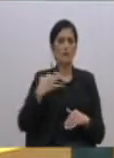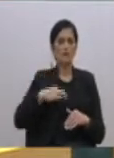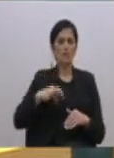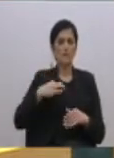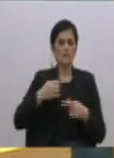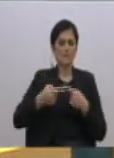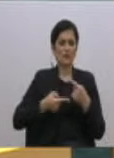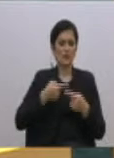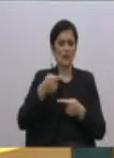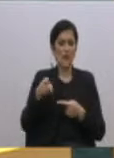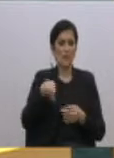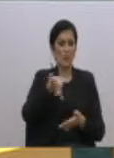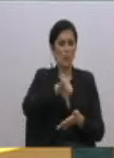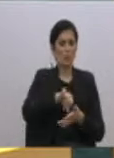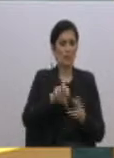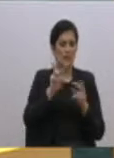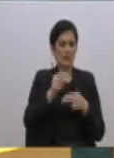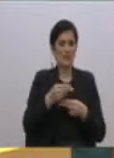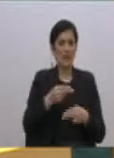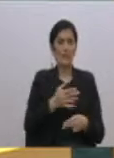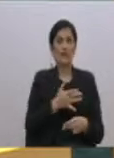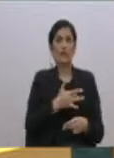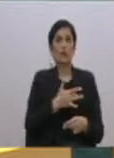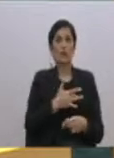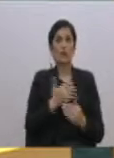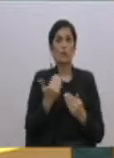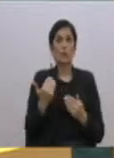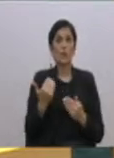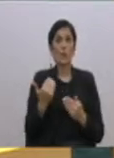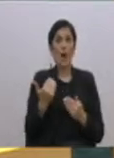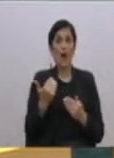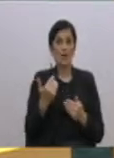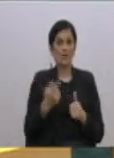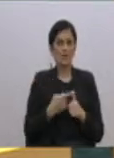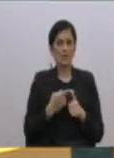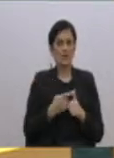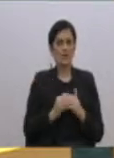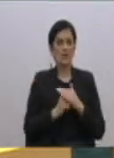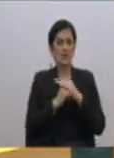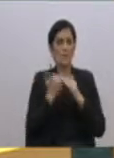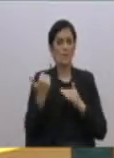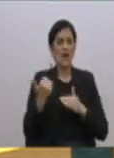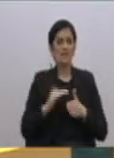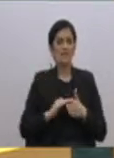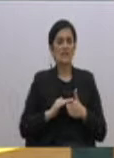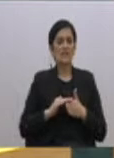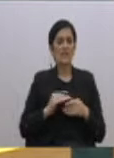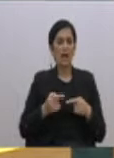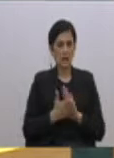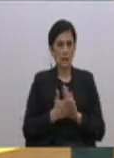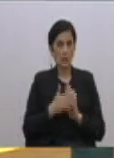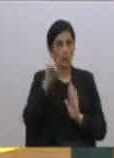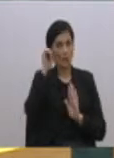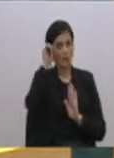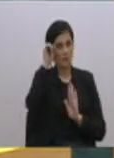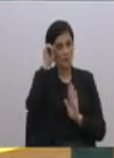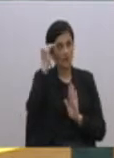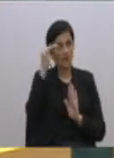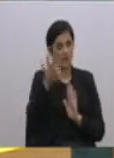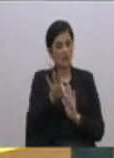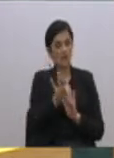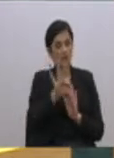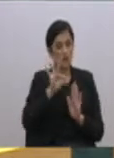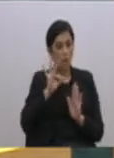ესენი მონაწილეობდნენ ამ თემაში და იგულისხმებოდა, რომ მათ სამოსამართლეო რეპუტაციას მათი გვარი განაპირობებს, რომელიც ხვდია რაღაც